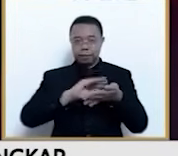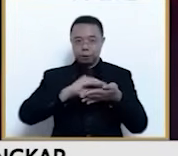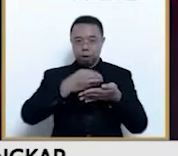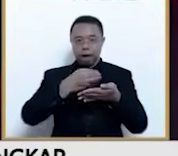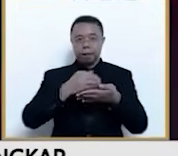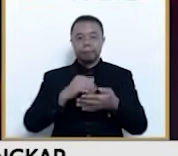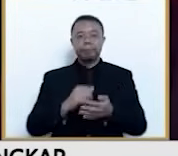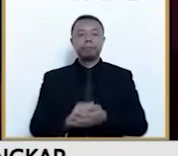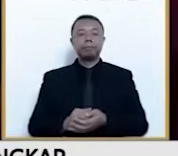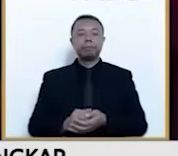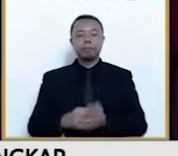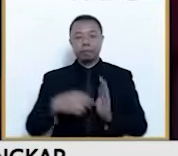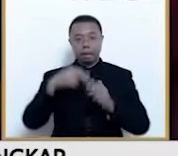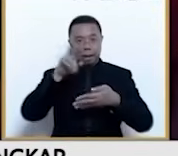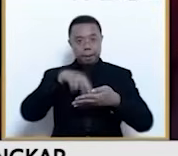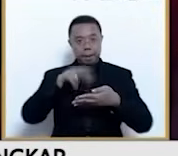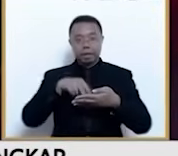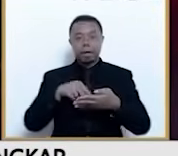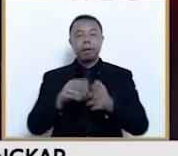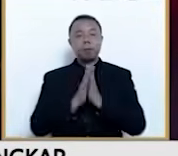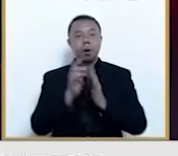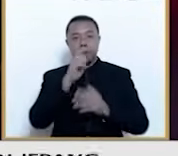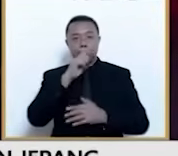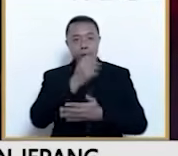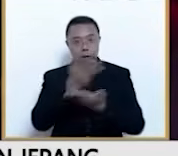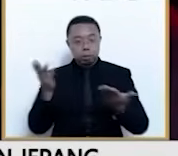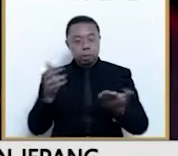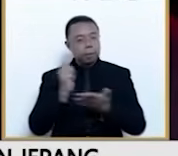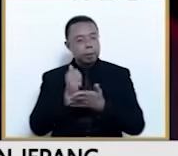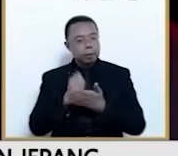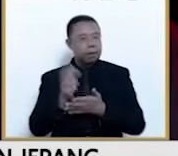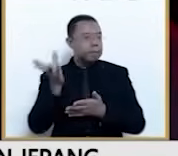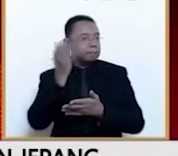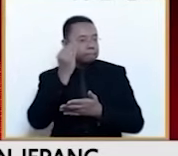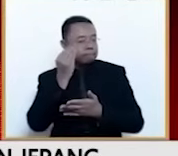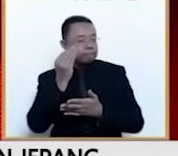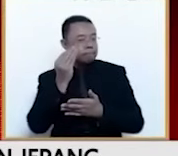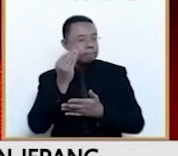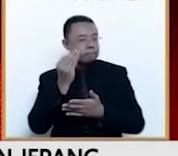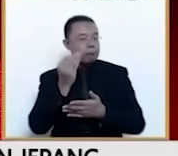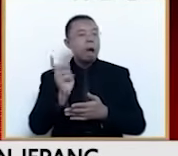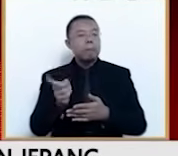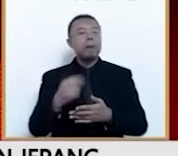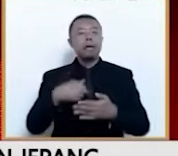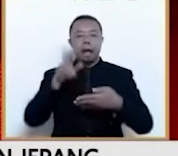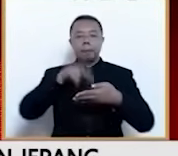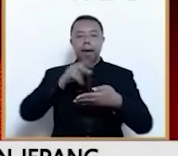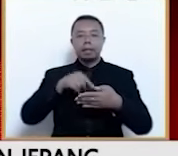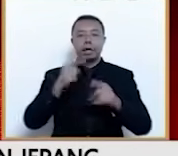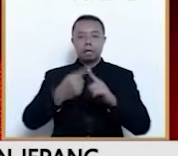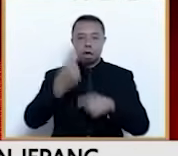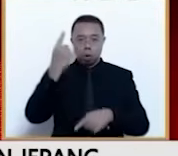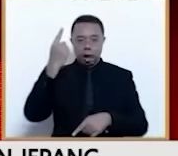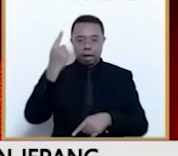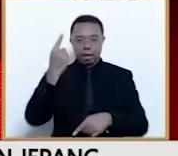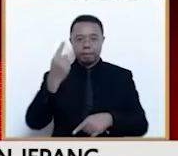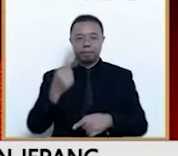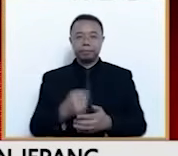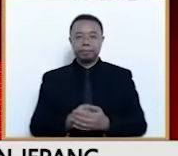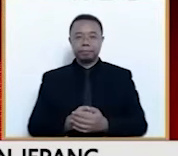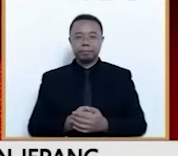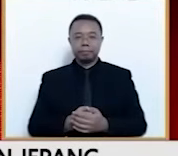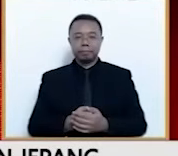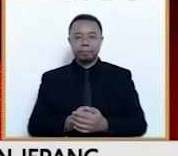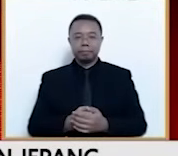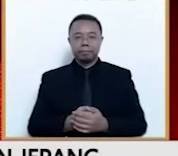akan buka dan akan bacakan, kami mohon Bapak untuk betul-betul mendengarkan dengan baik karena saya hanya akan membaca pertanyaan